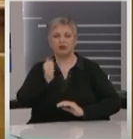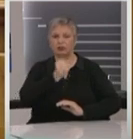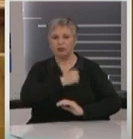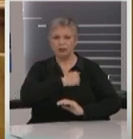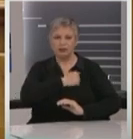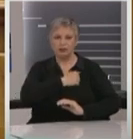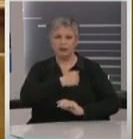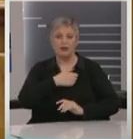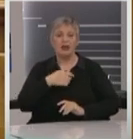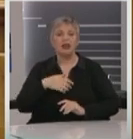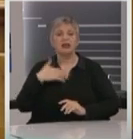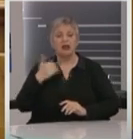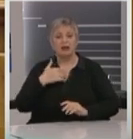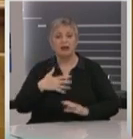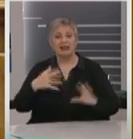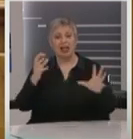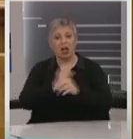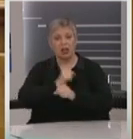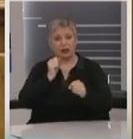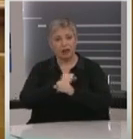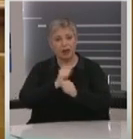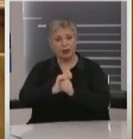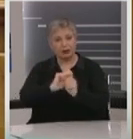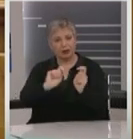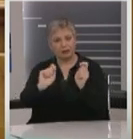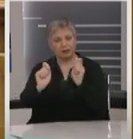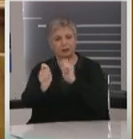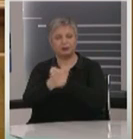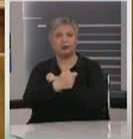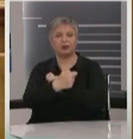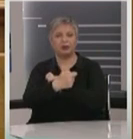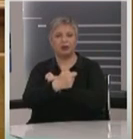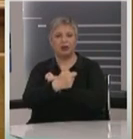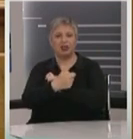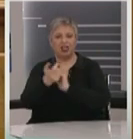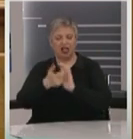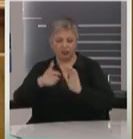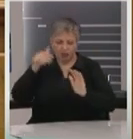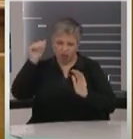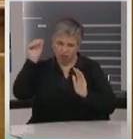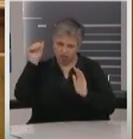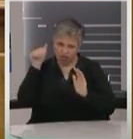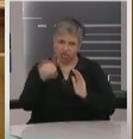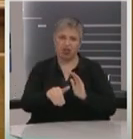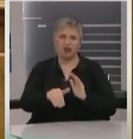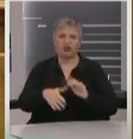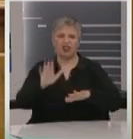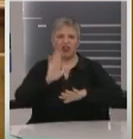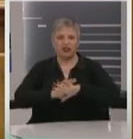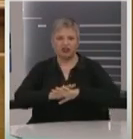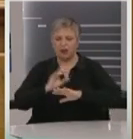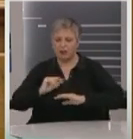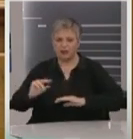του ότι τα πράγματα μπορούν να πάνε αλλιώς. Δεν βούλιαξε στη συλλογική ενοχή,